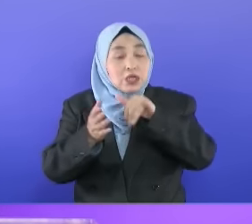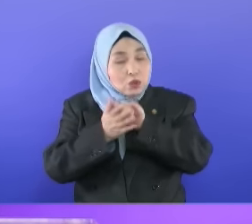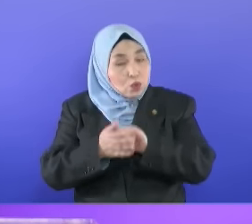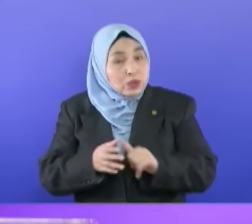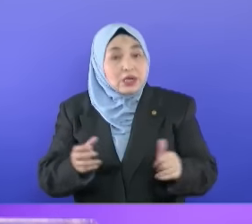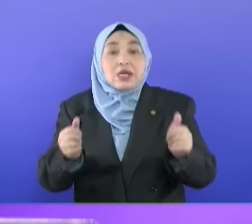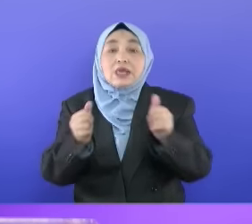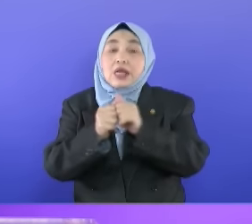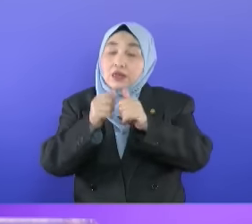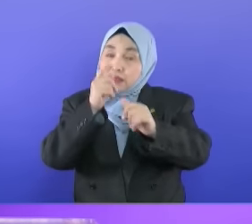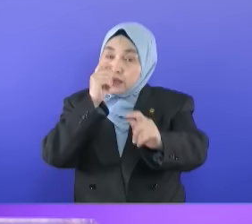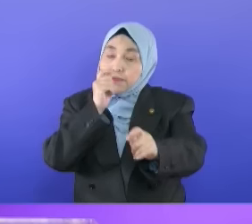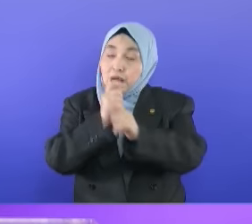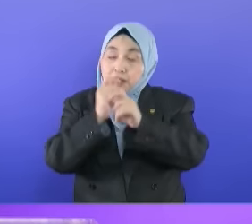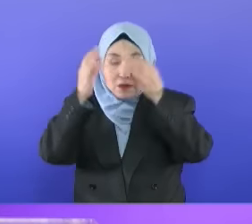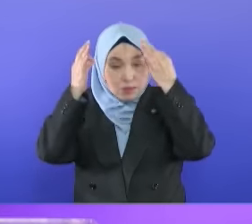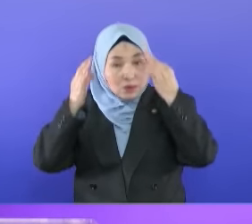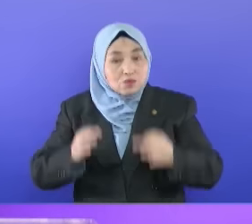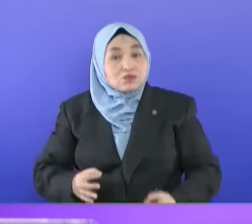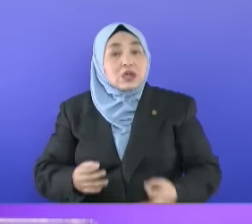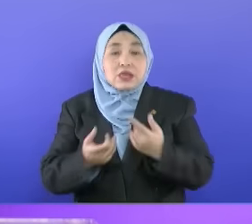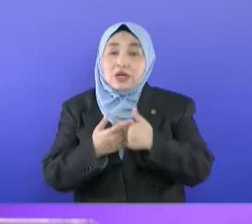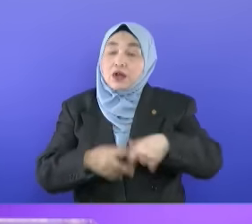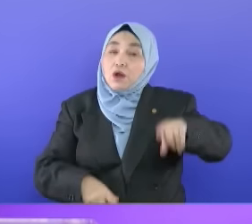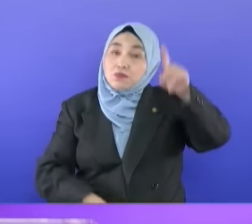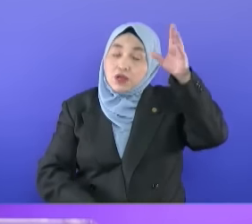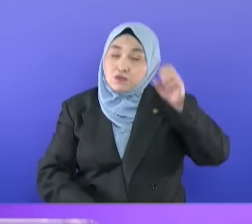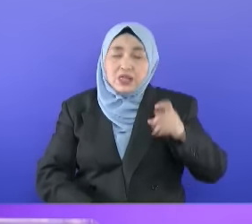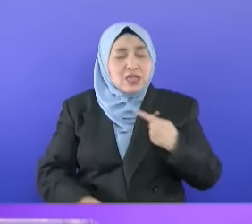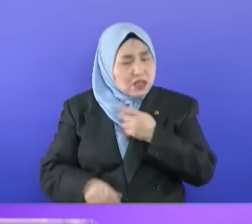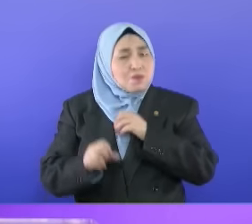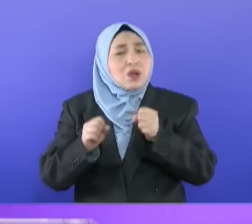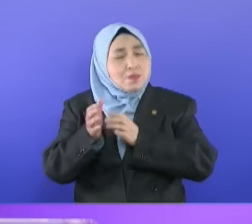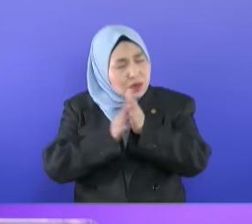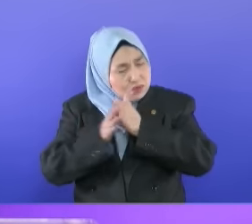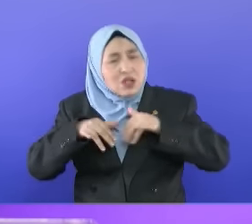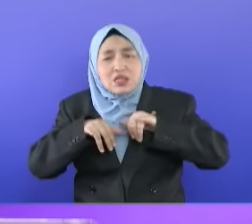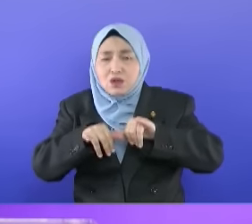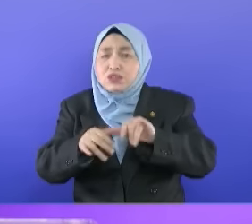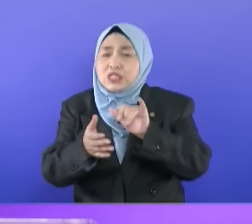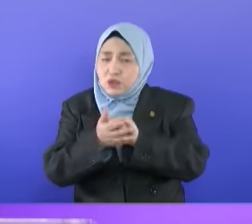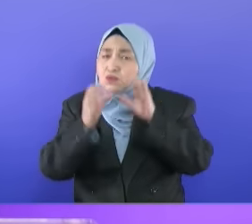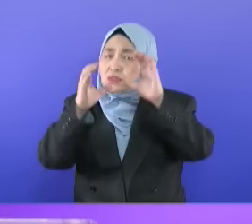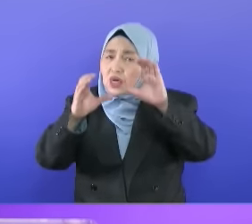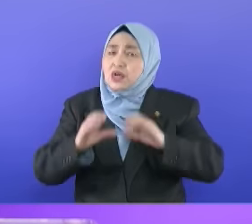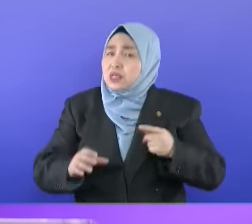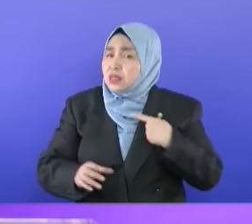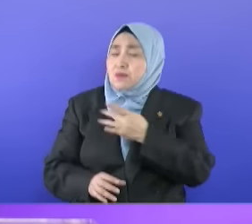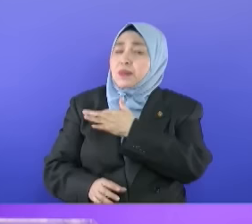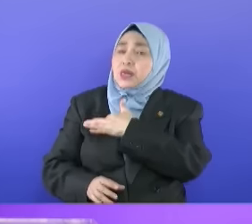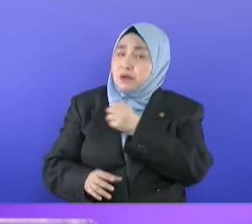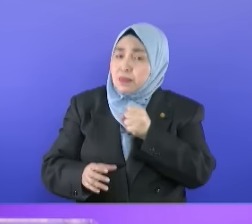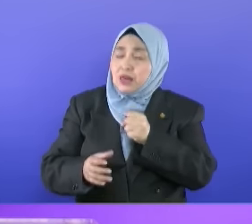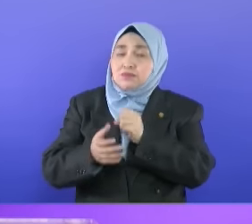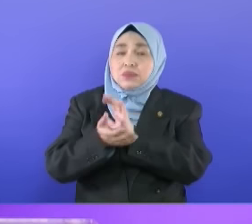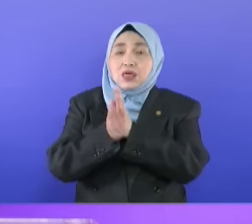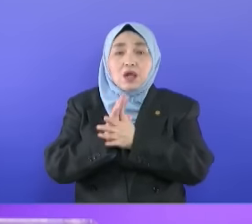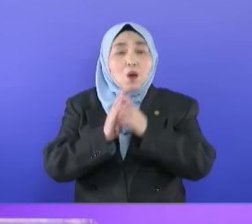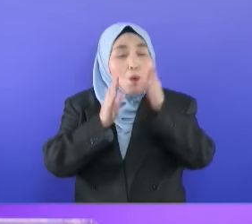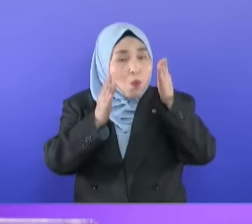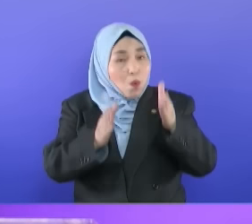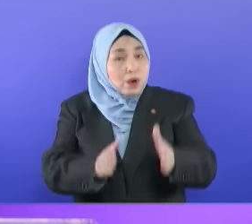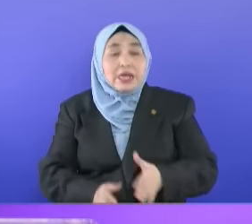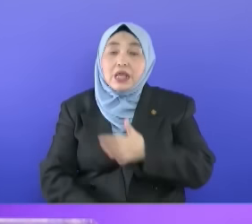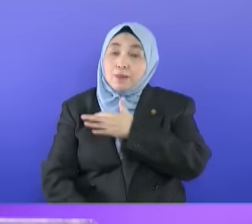ketentuan keputusan daripada Allah subhanahu wa ta'ala itu memang kaidah kita beriman sebagai sebagai orang